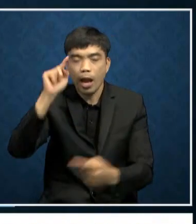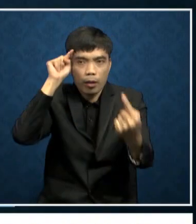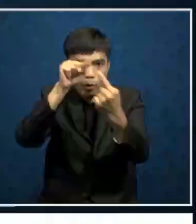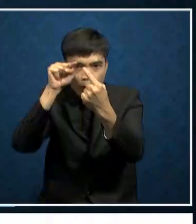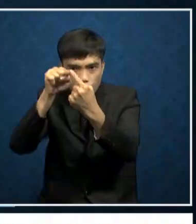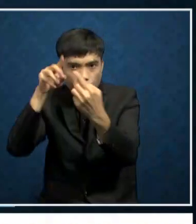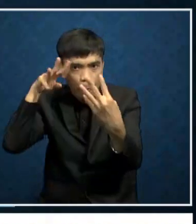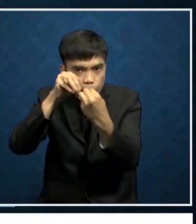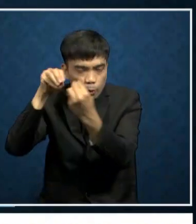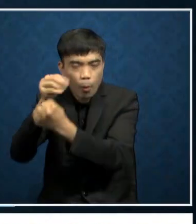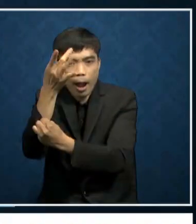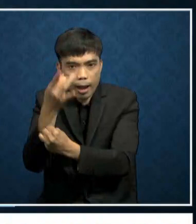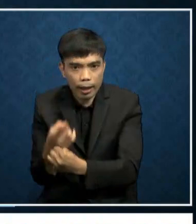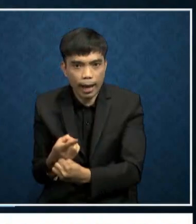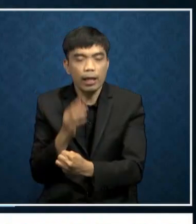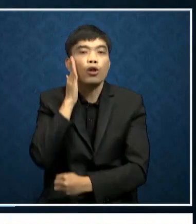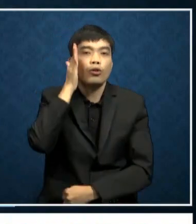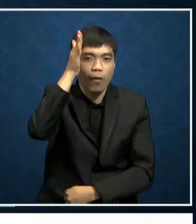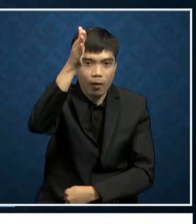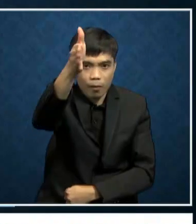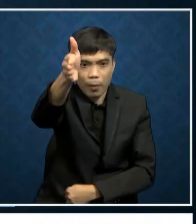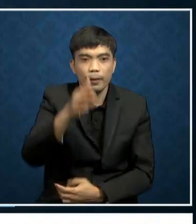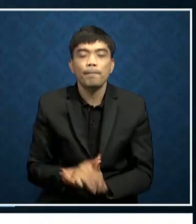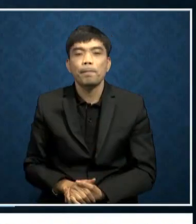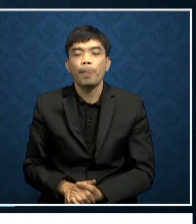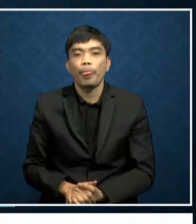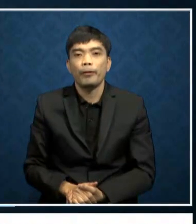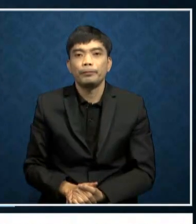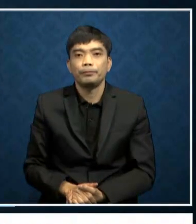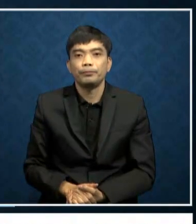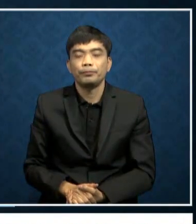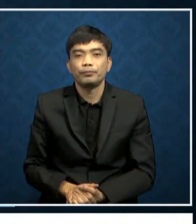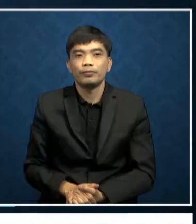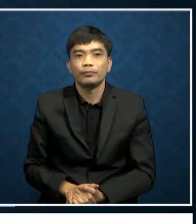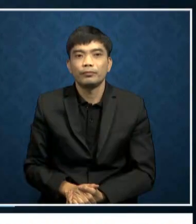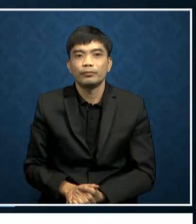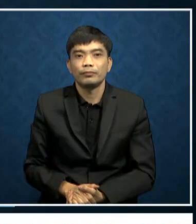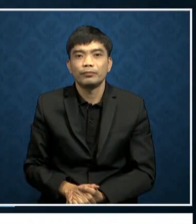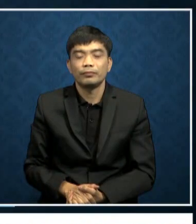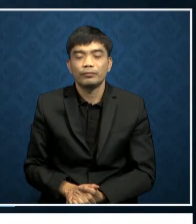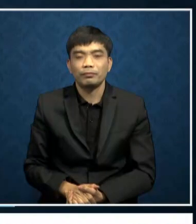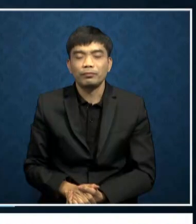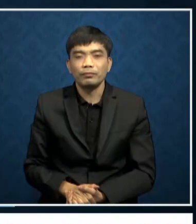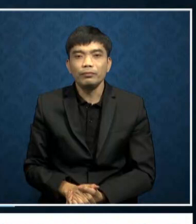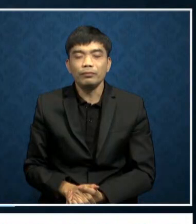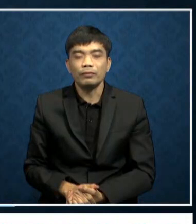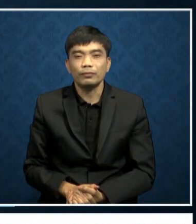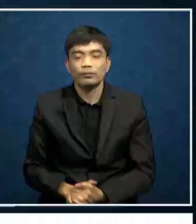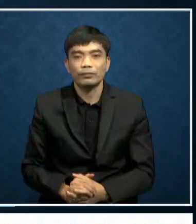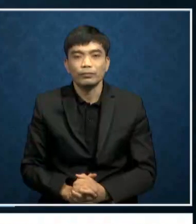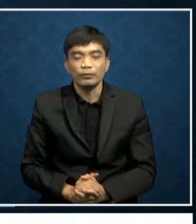นะครับว่าจะมีการพิจารณาอย่างไรในปณีของเอ่อลำดับโรงงานเอ้ยโรงงานลำดับที่ 88นะ